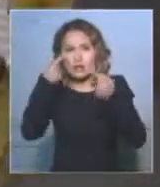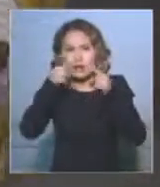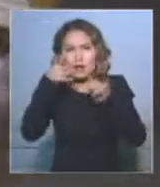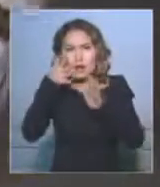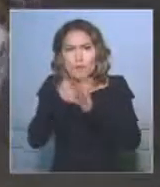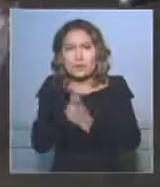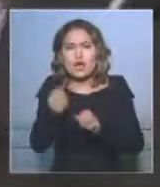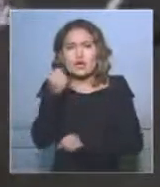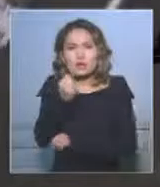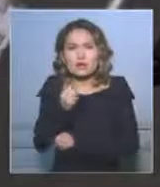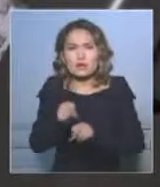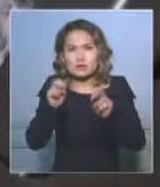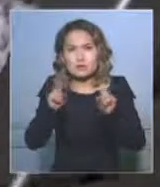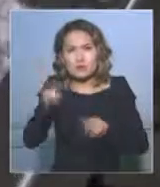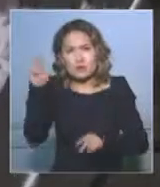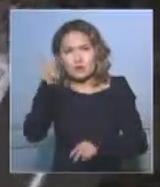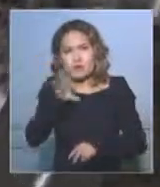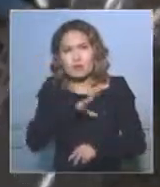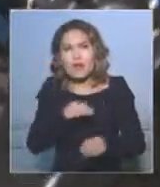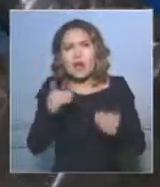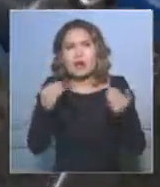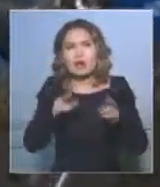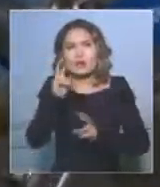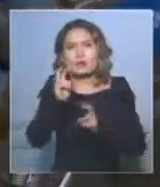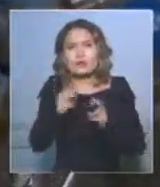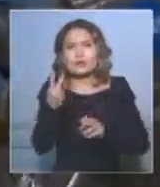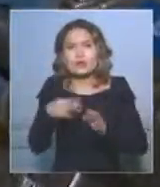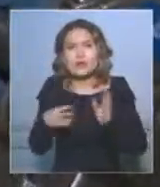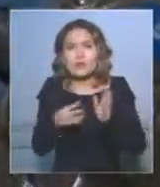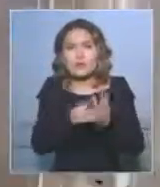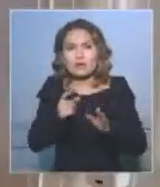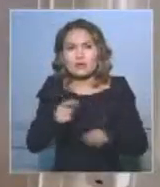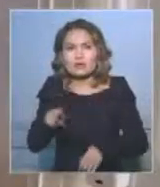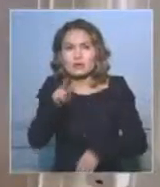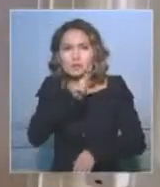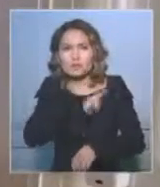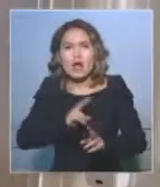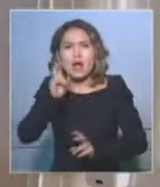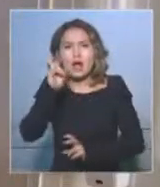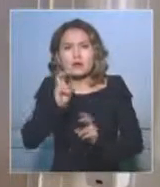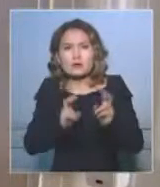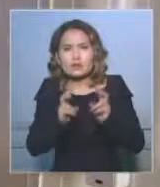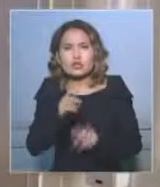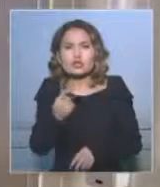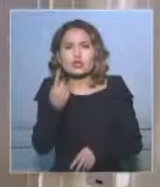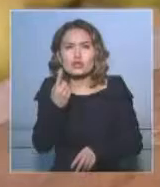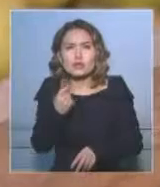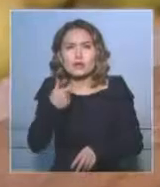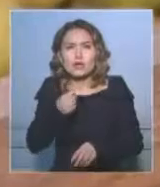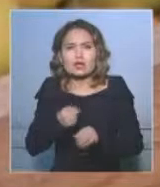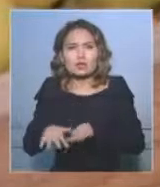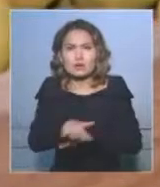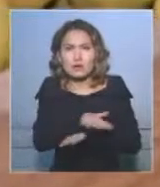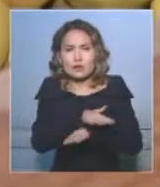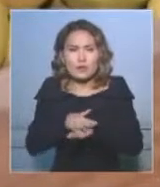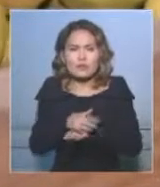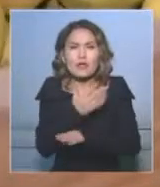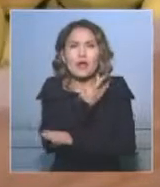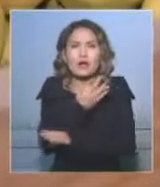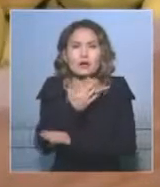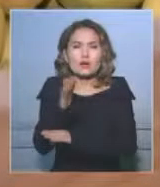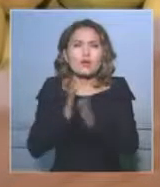үшін жұмысшылар арнайы дәріс алды. Қазір зауытта 29 адам еңбек етеді. Кәсіпорынға қарасты 100 гектар бау-бақша